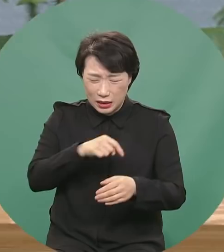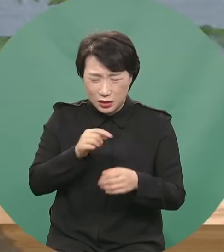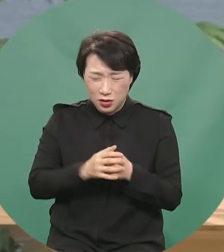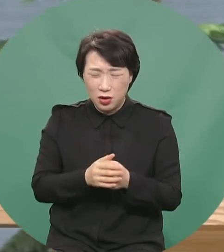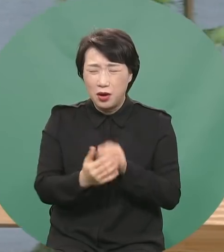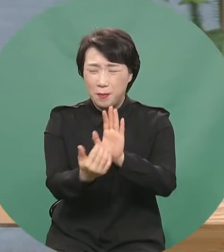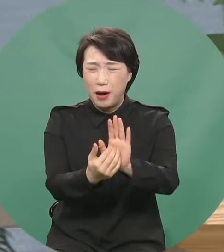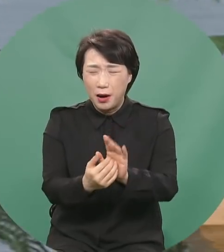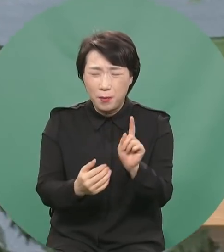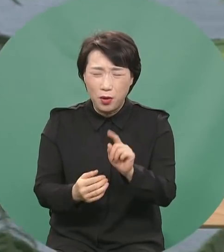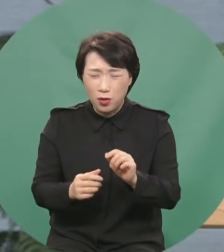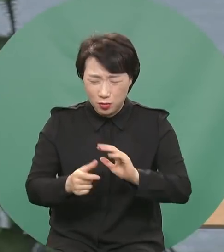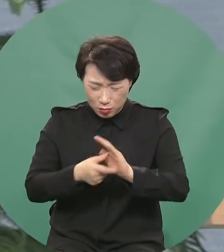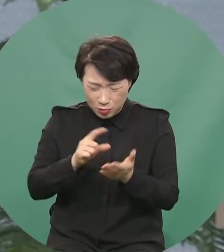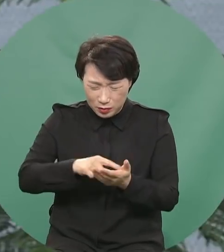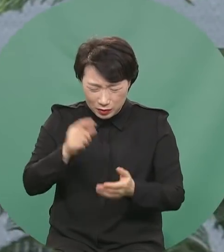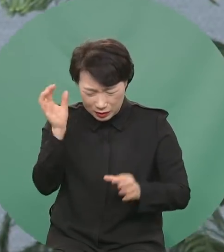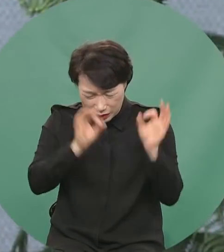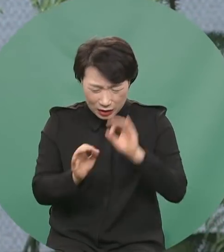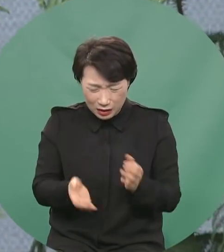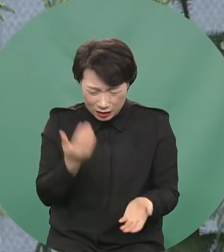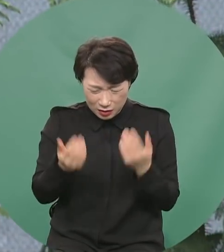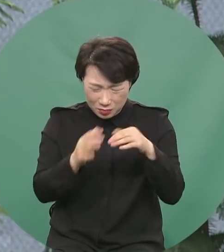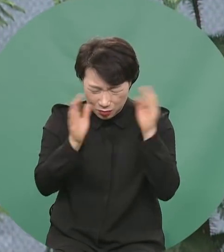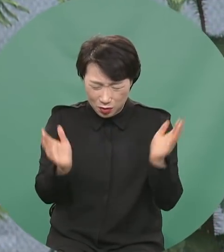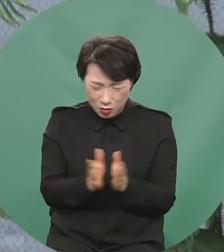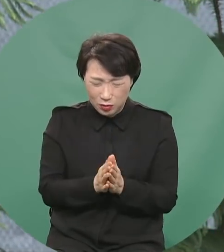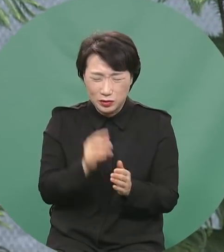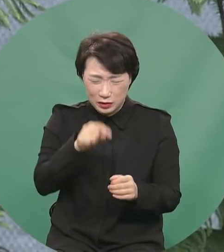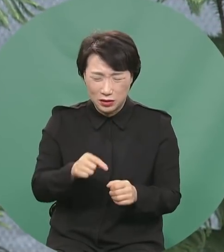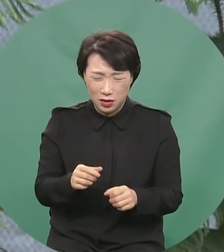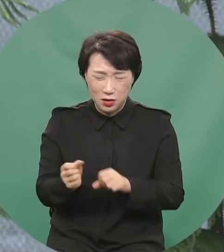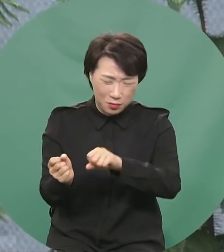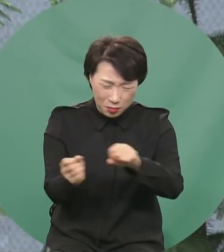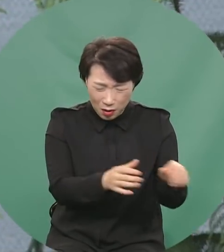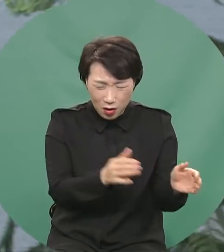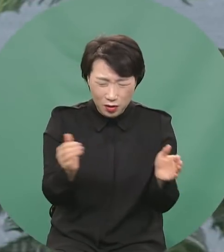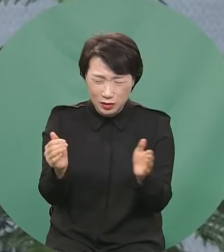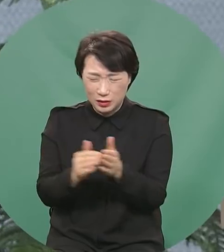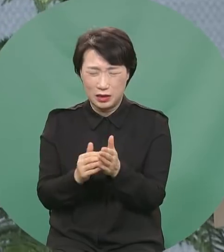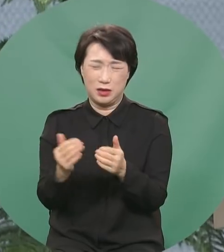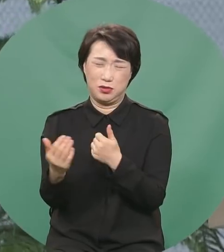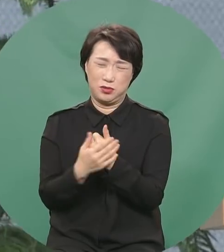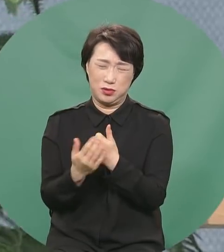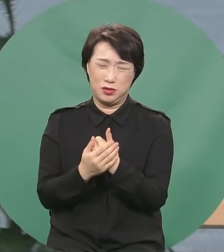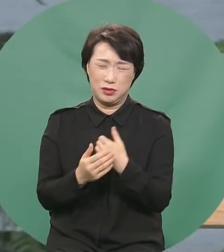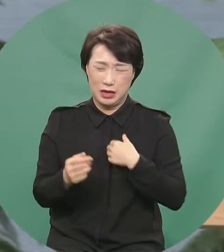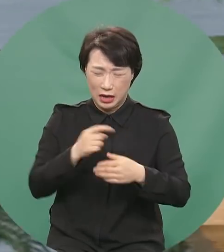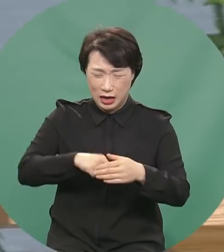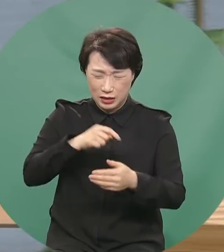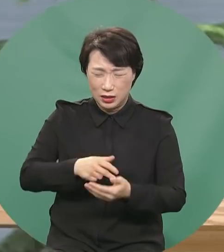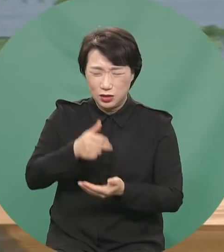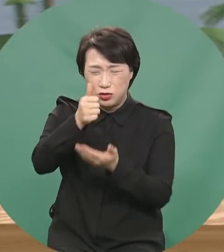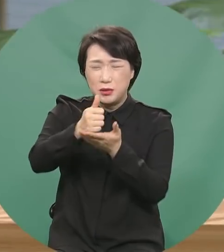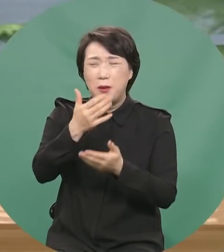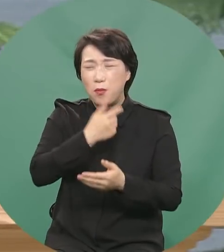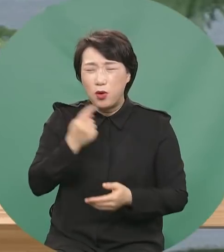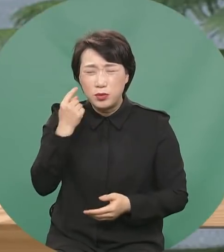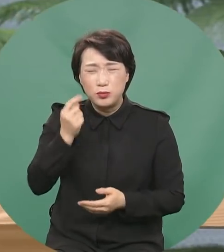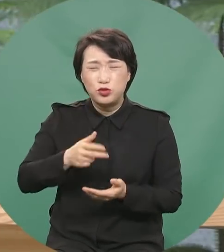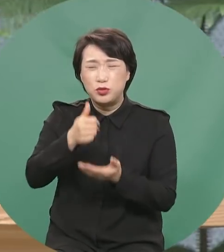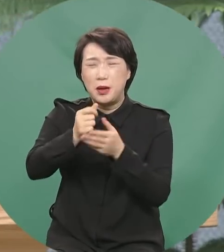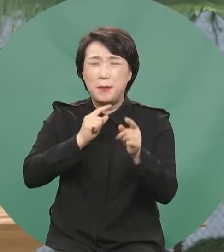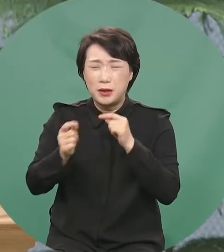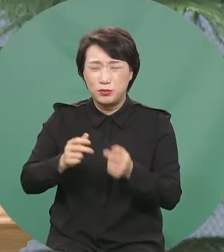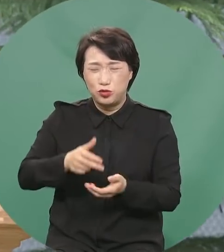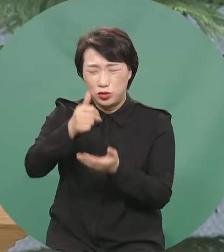부분이 있는가를 알아서 그 담을 파괴해버리게 도와주시옵시고 내 안에 주의 복음이, 주의 말씀이, 주의